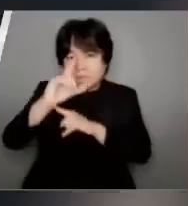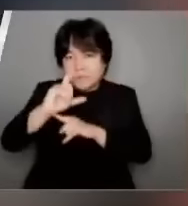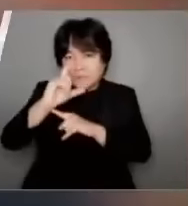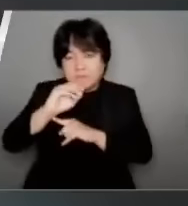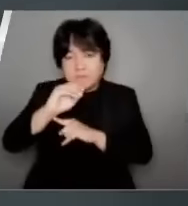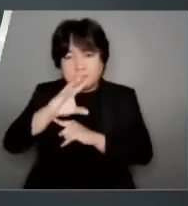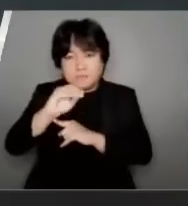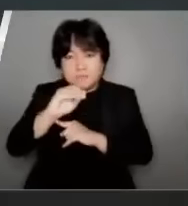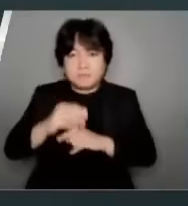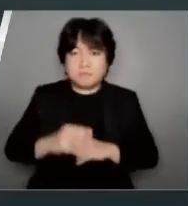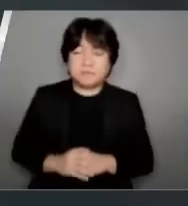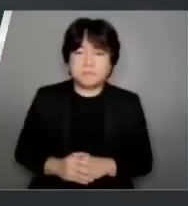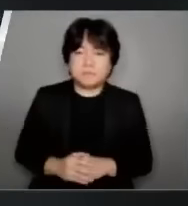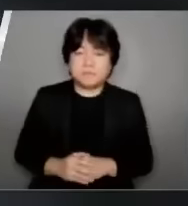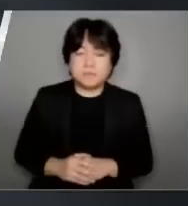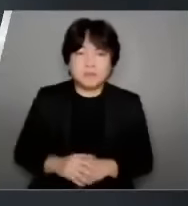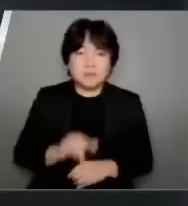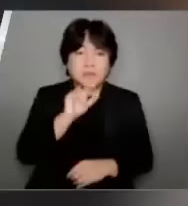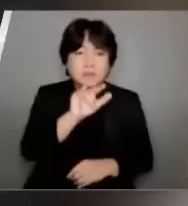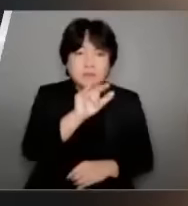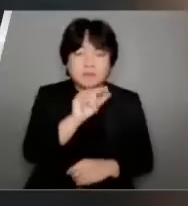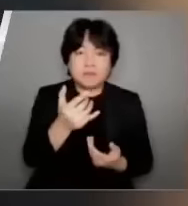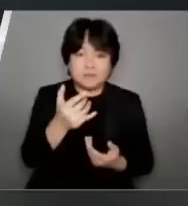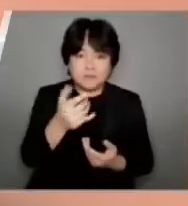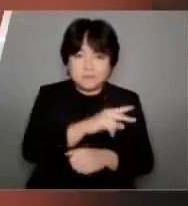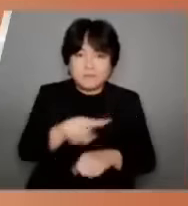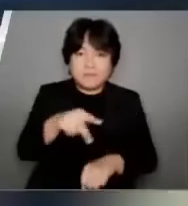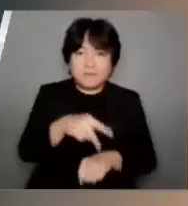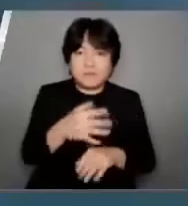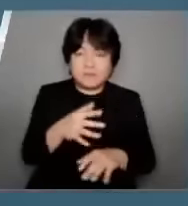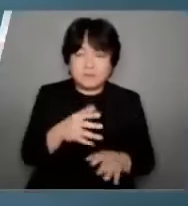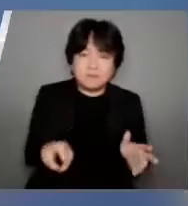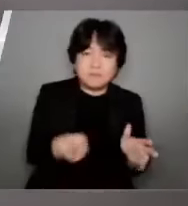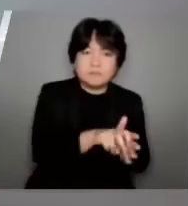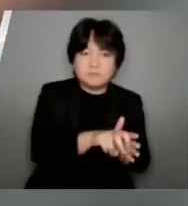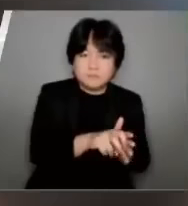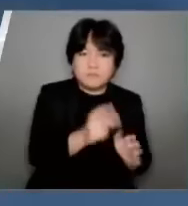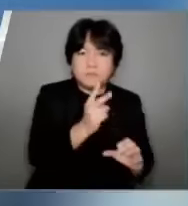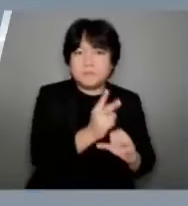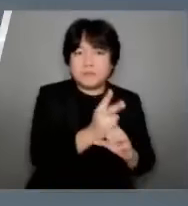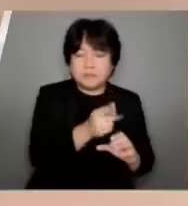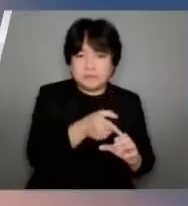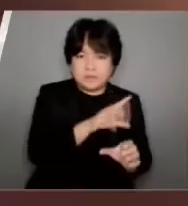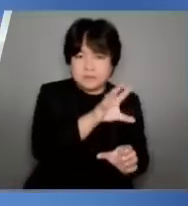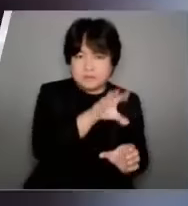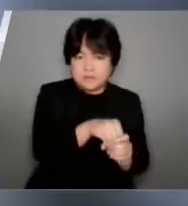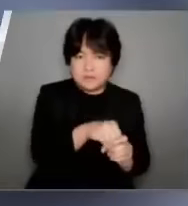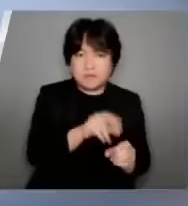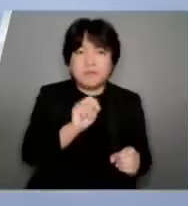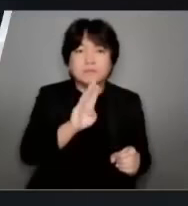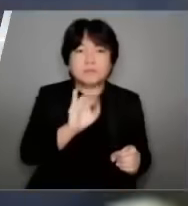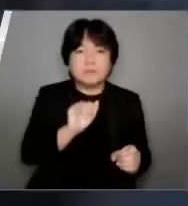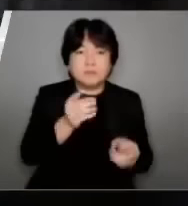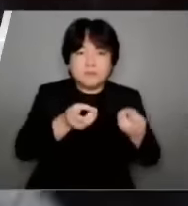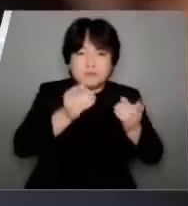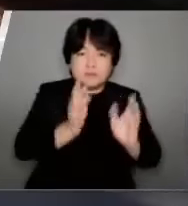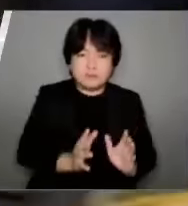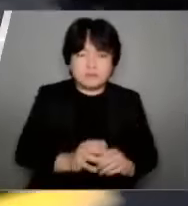NAIA, isinakay sa van sina Sheila at Cassandra kasama sina NBI Director Jaime Santiago. Nagkabalyahan